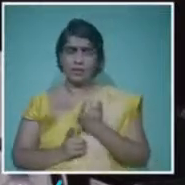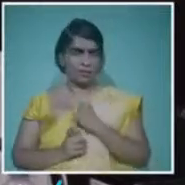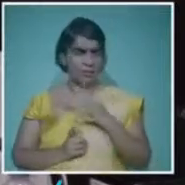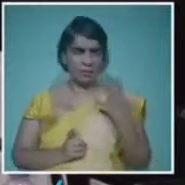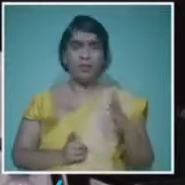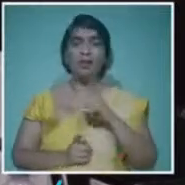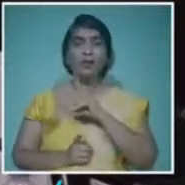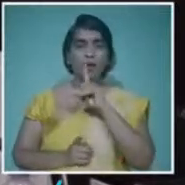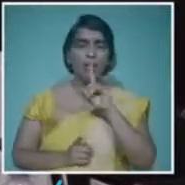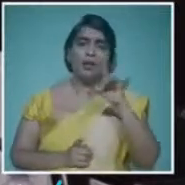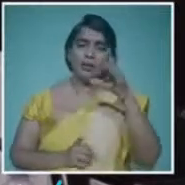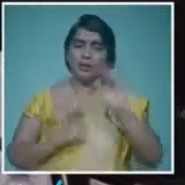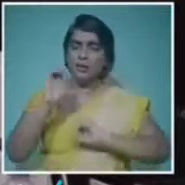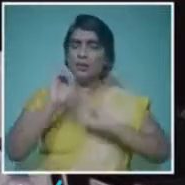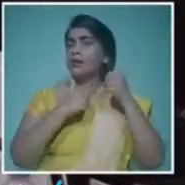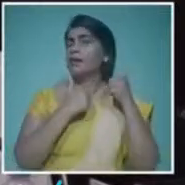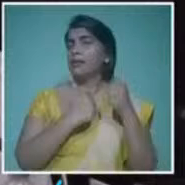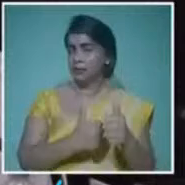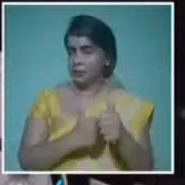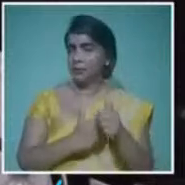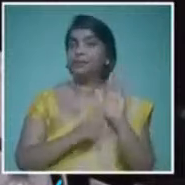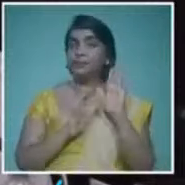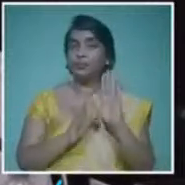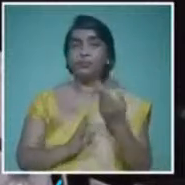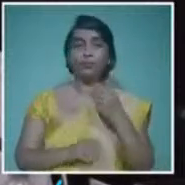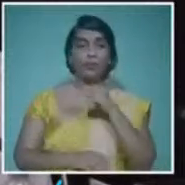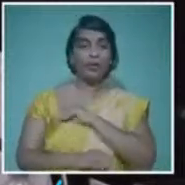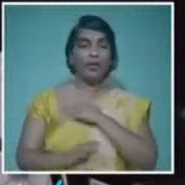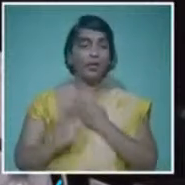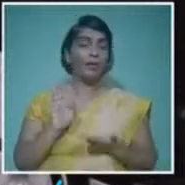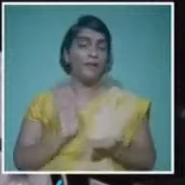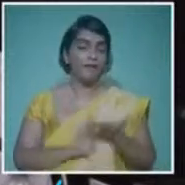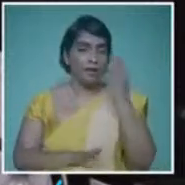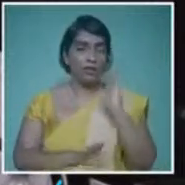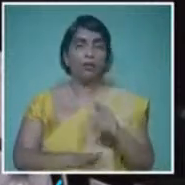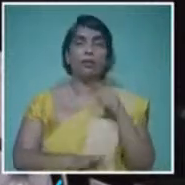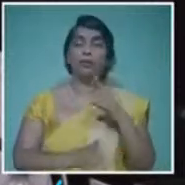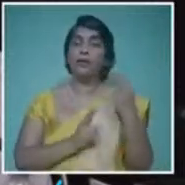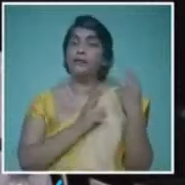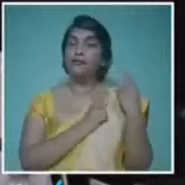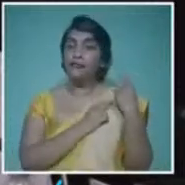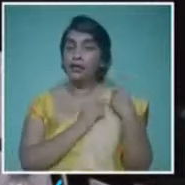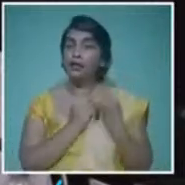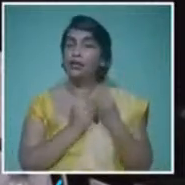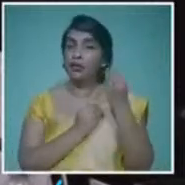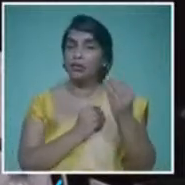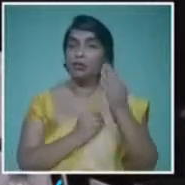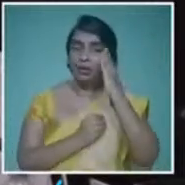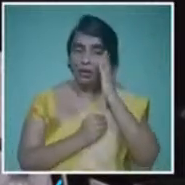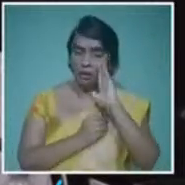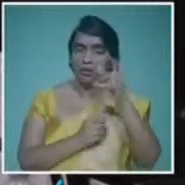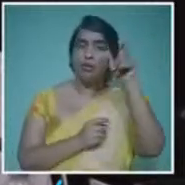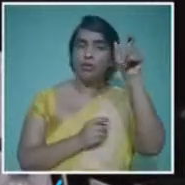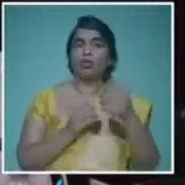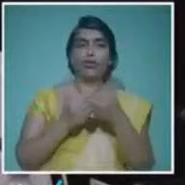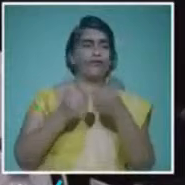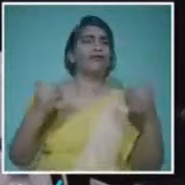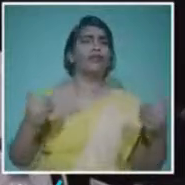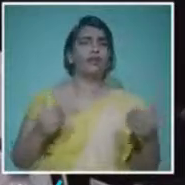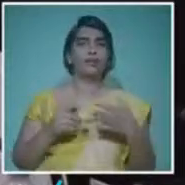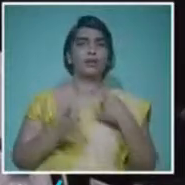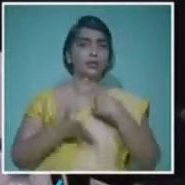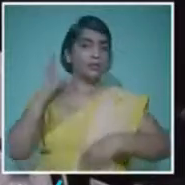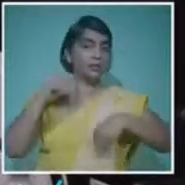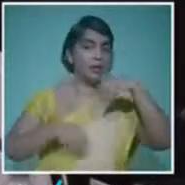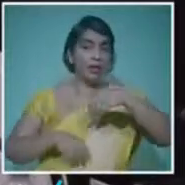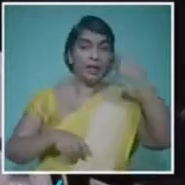කවුරුත් කැමති නැහැ. කියපු එක 100%ක්ම හරි. එතකොට ආදායම වැඩි කරන්න ඕනේ. ඒකේ වගකීම දෙන්න ඕනේ ස්වාධීන කෙනෙකුට. ජනවර්ම